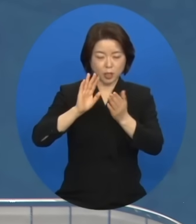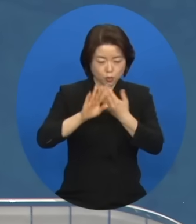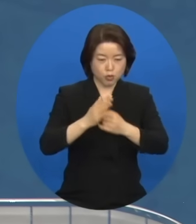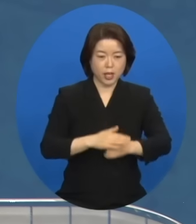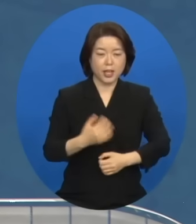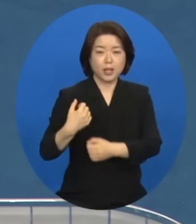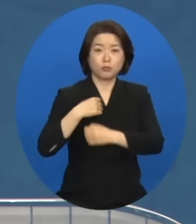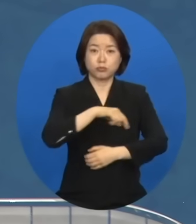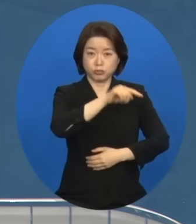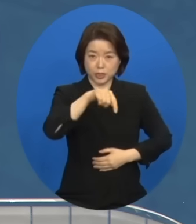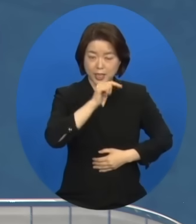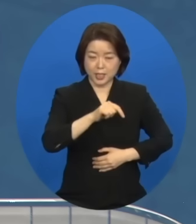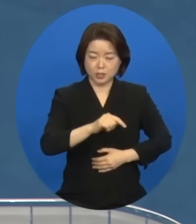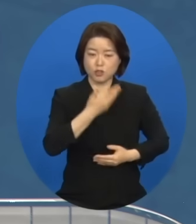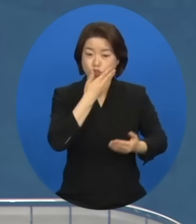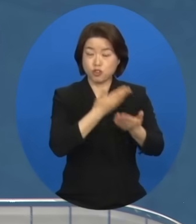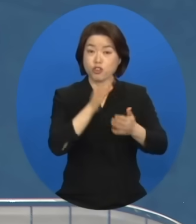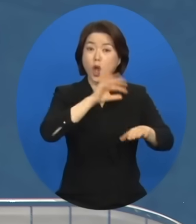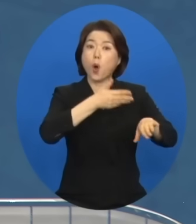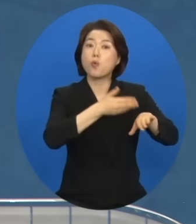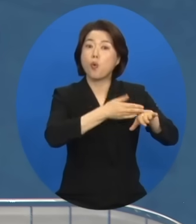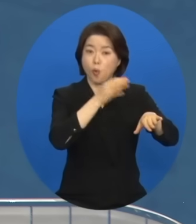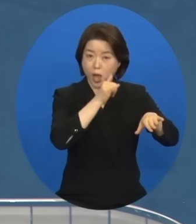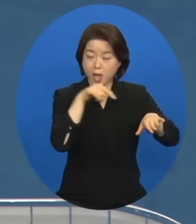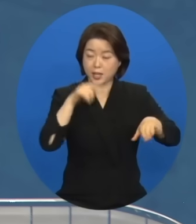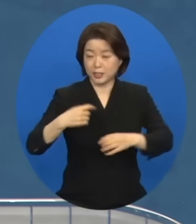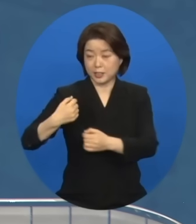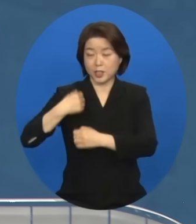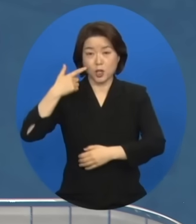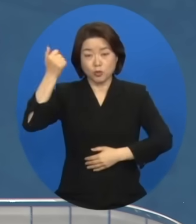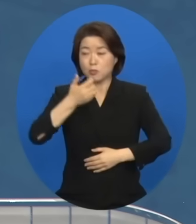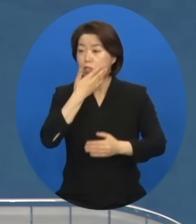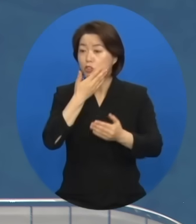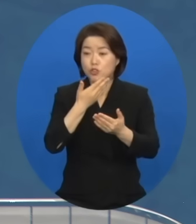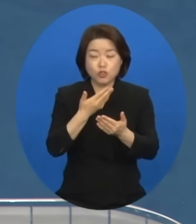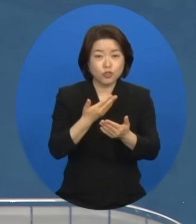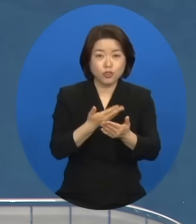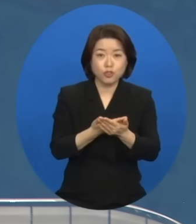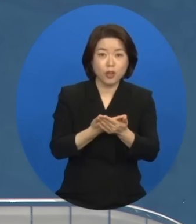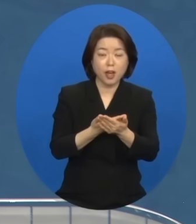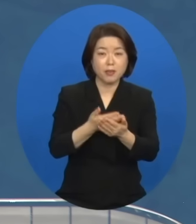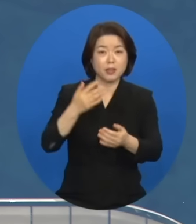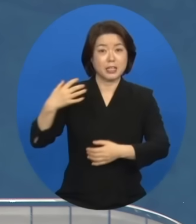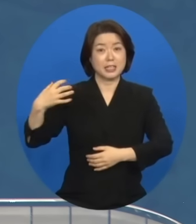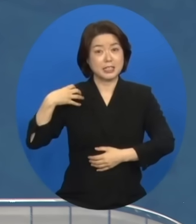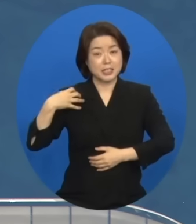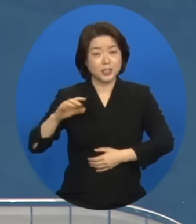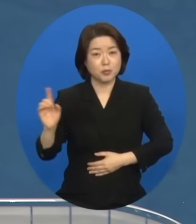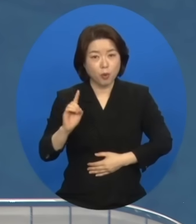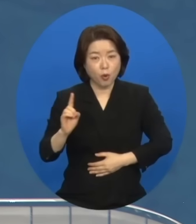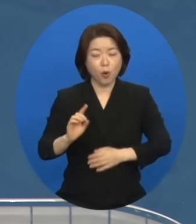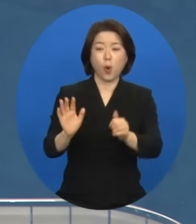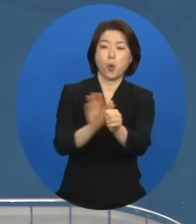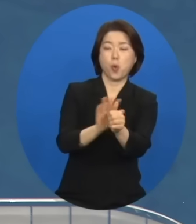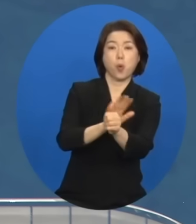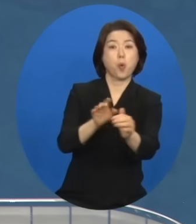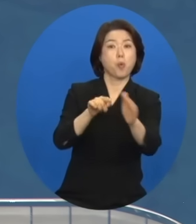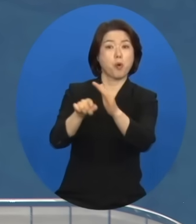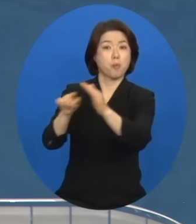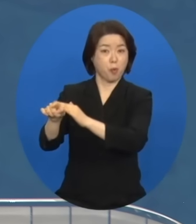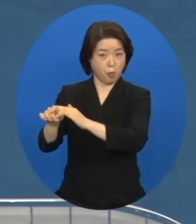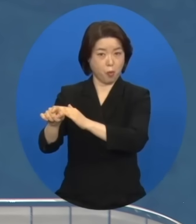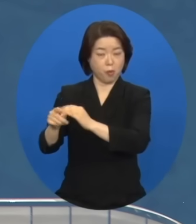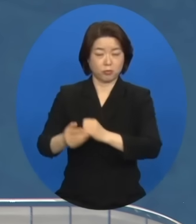되는데 그때 군목이 해야 될 중요한 일이 위문 활동이었습니다. 근데 위문을 그냥 가면 됩니까?